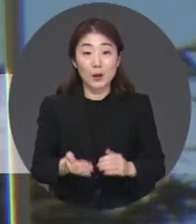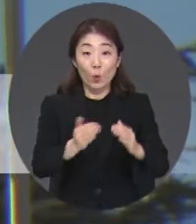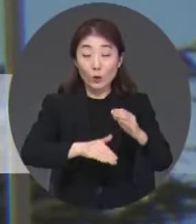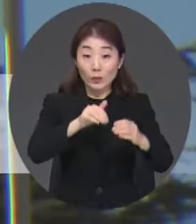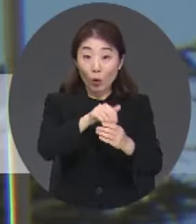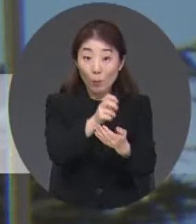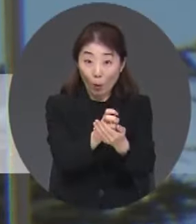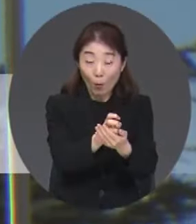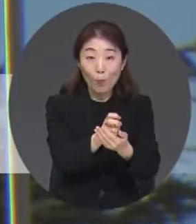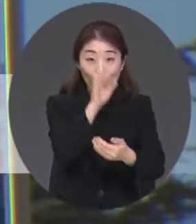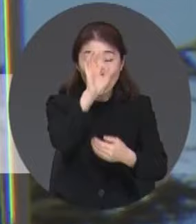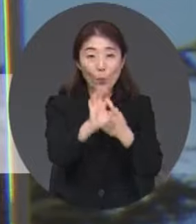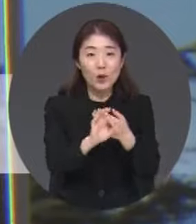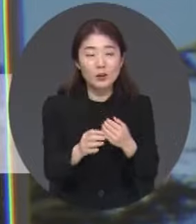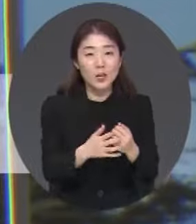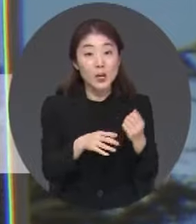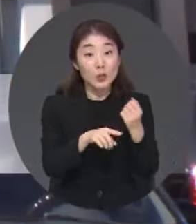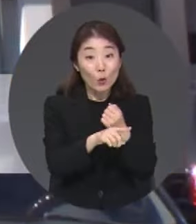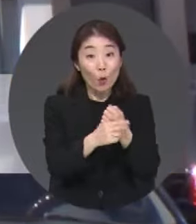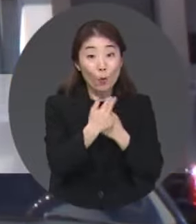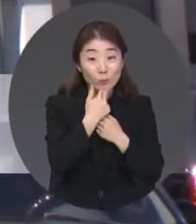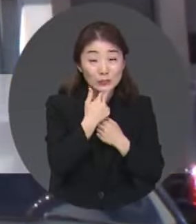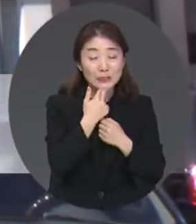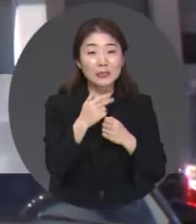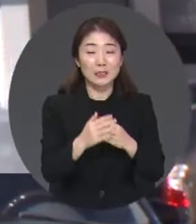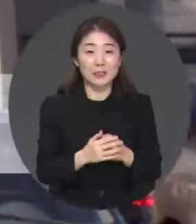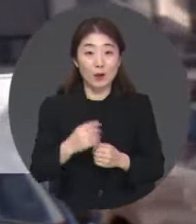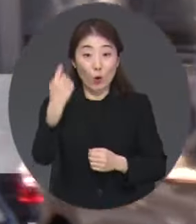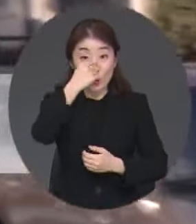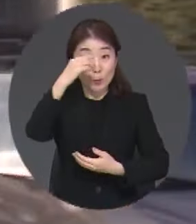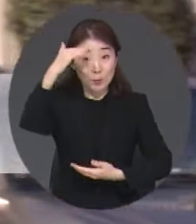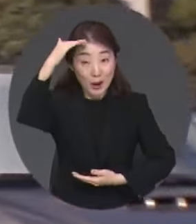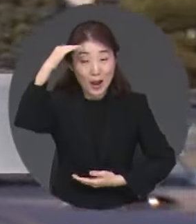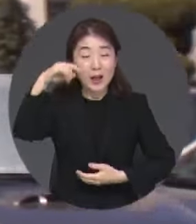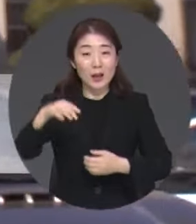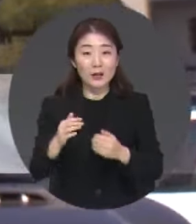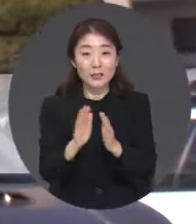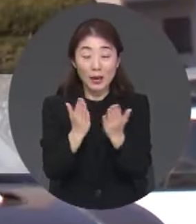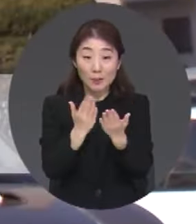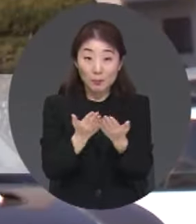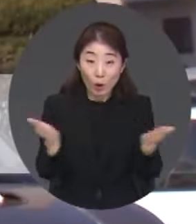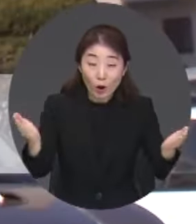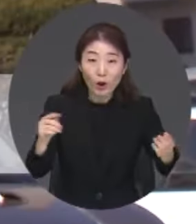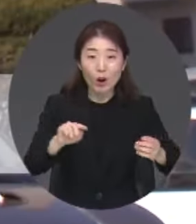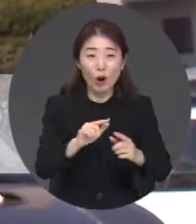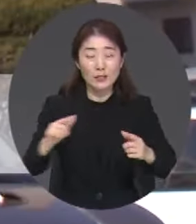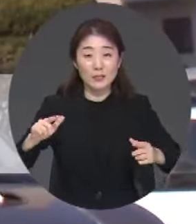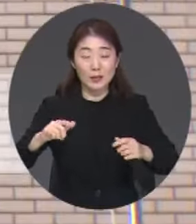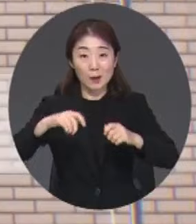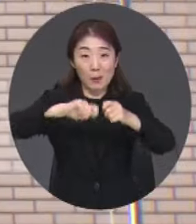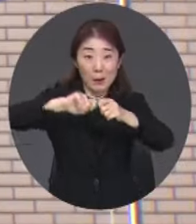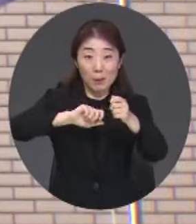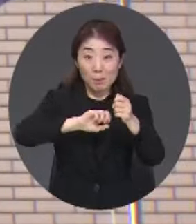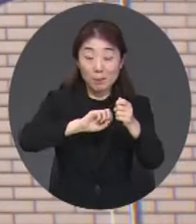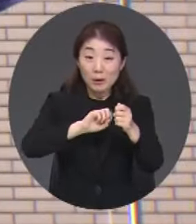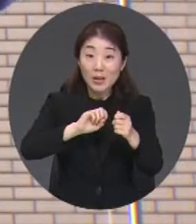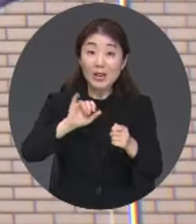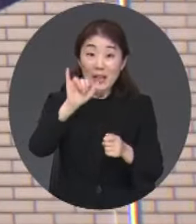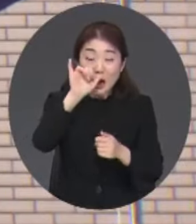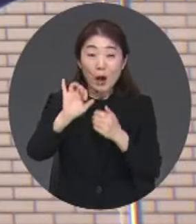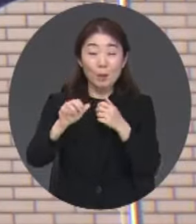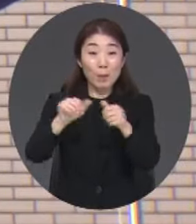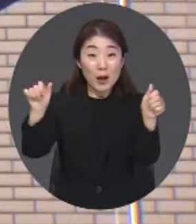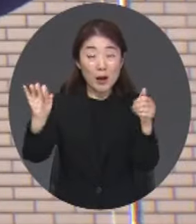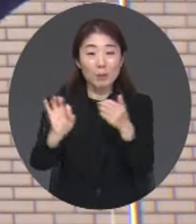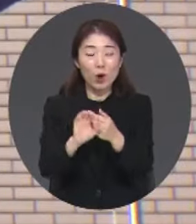선거법상 정당한 사유 없이 선거 벽보나 현수막 등 홍보물을 훼손하거나 철거하면 2년 이하의 징역